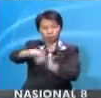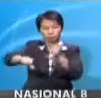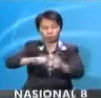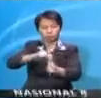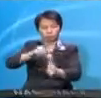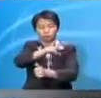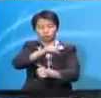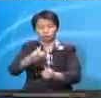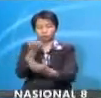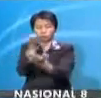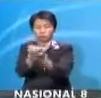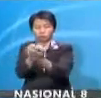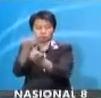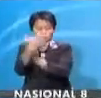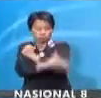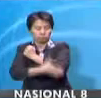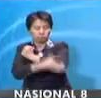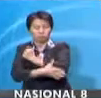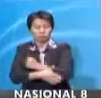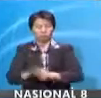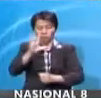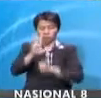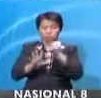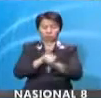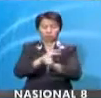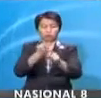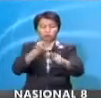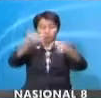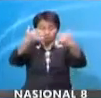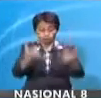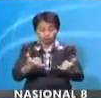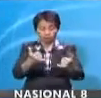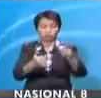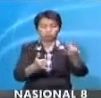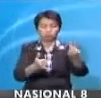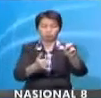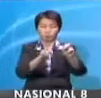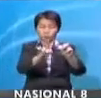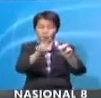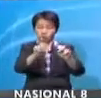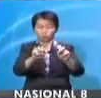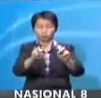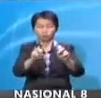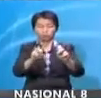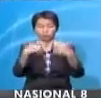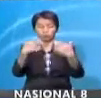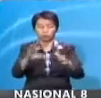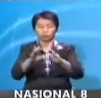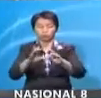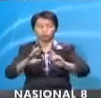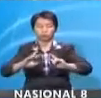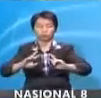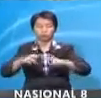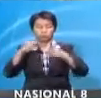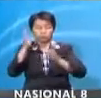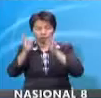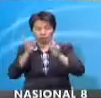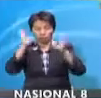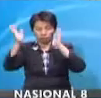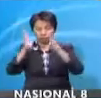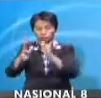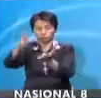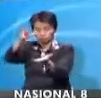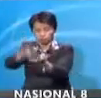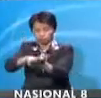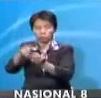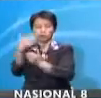juga ekonomi negara. 5 tahun dari sekarang, iaitu pada 2020, tiada gunanya jika Malaysia bergelar